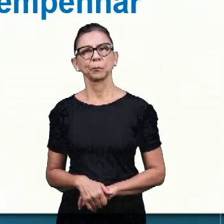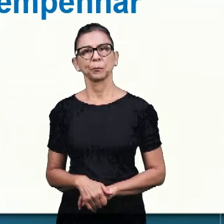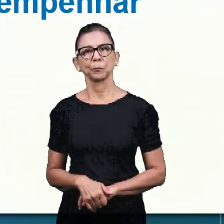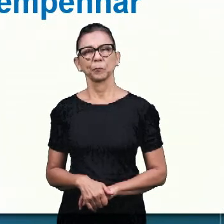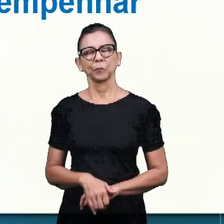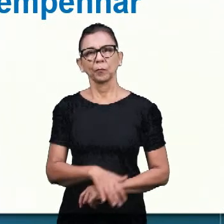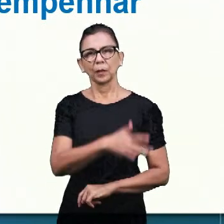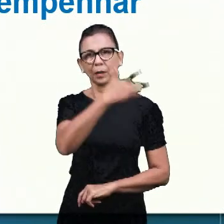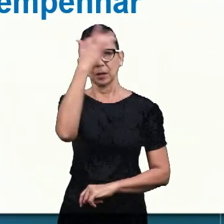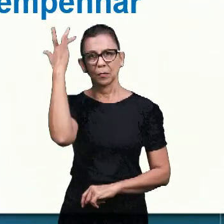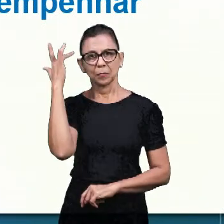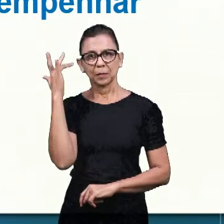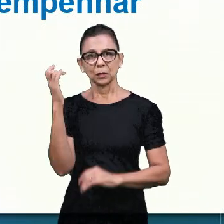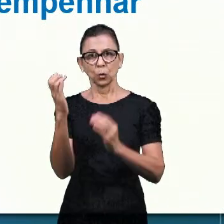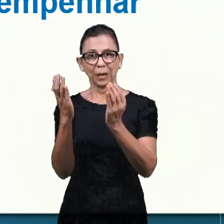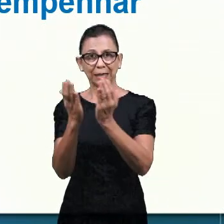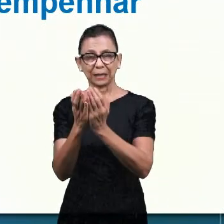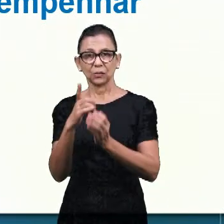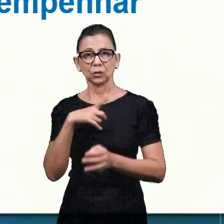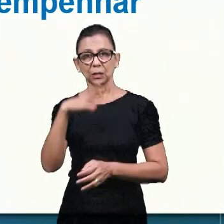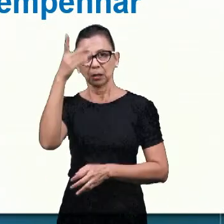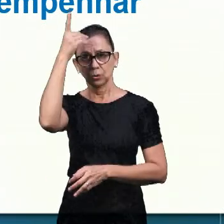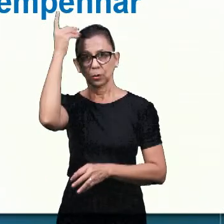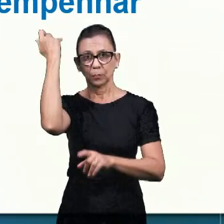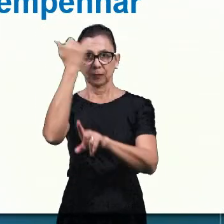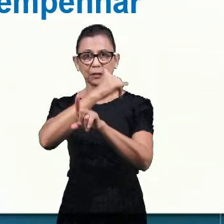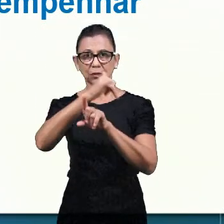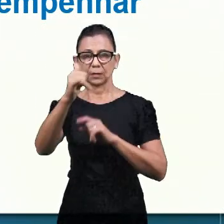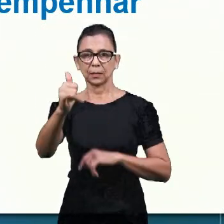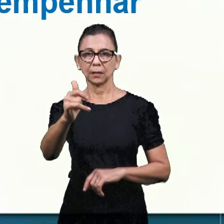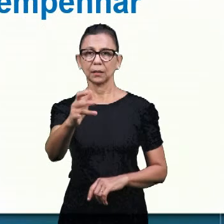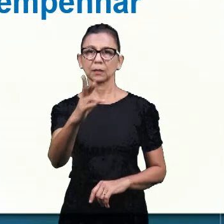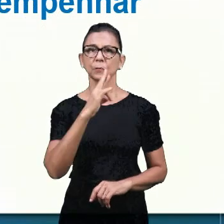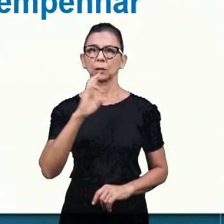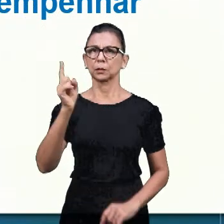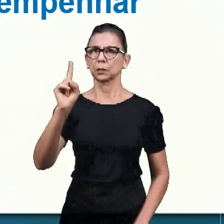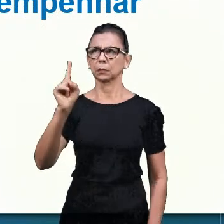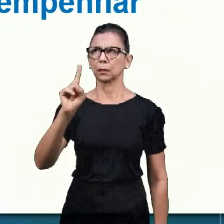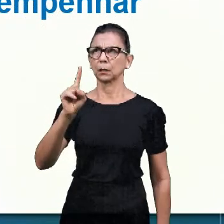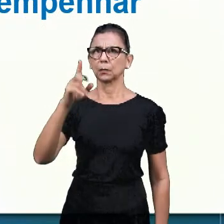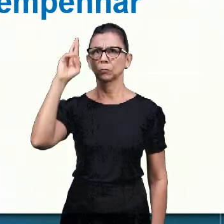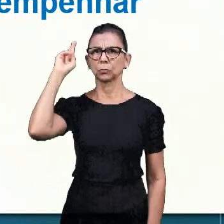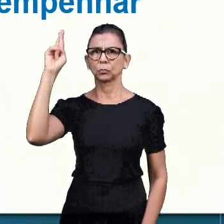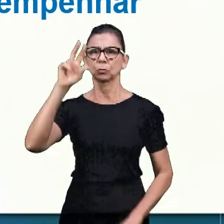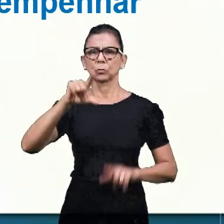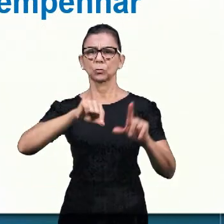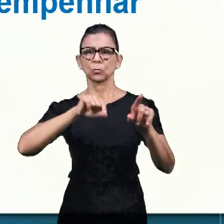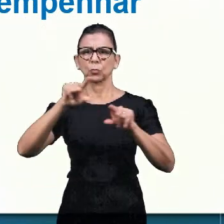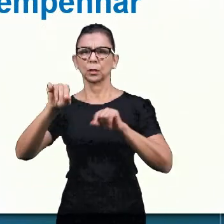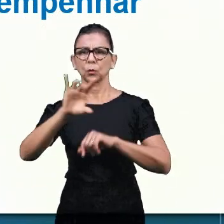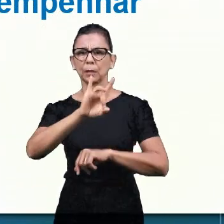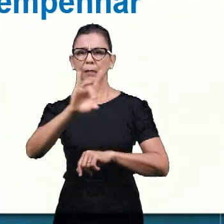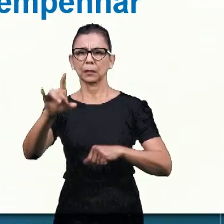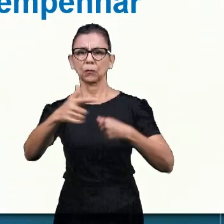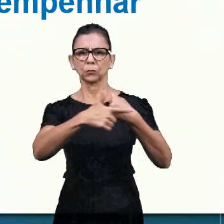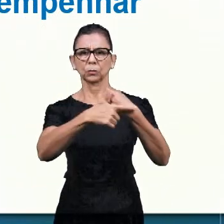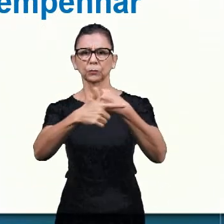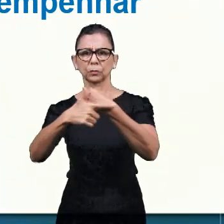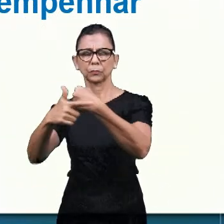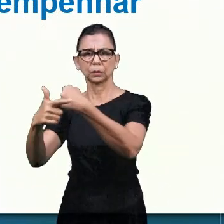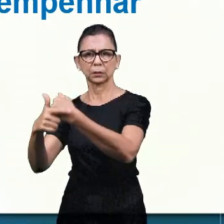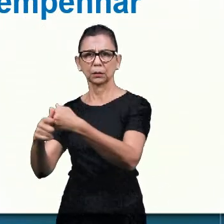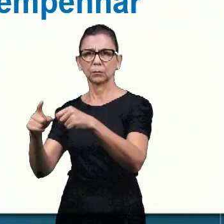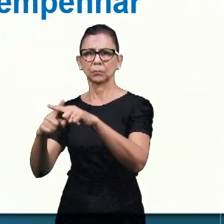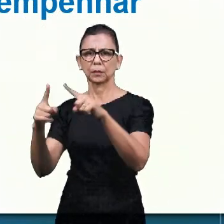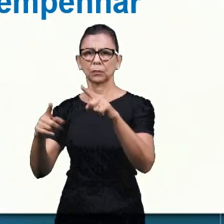le chrétien le don de prophétie, il a dit non, car le Seigneur a séparé chacun pour une fonction. Et le Saint-Esprit est